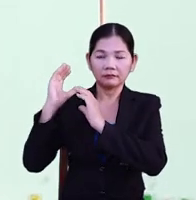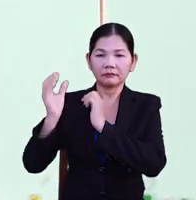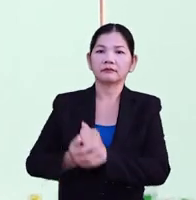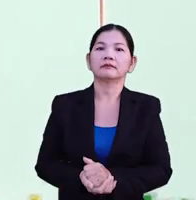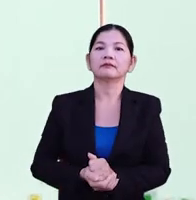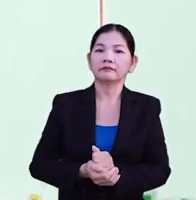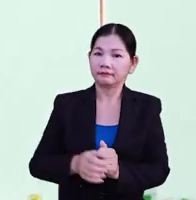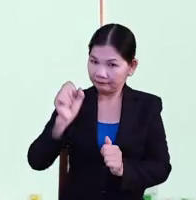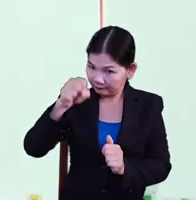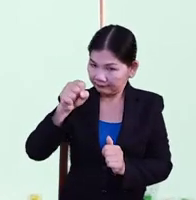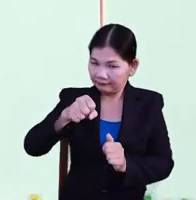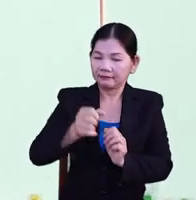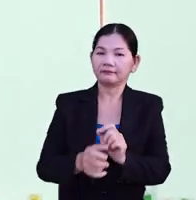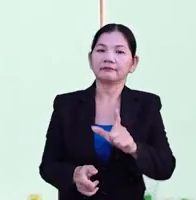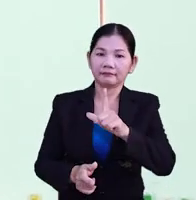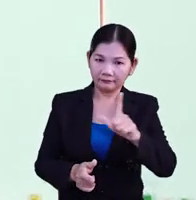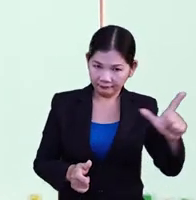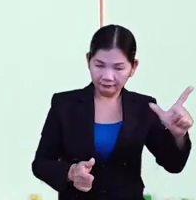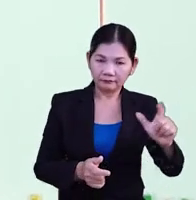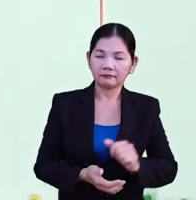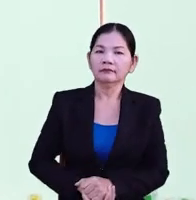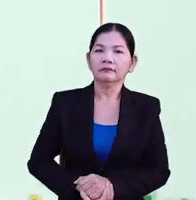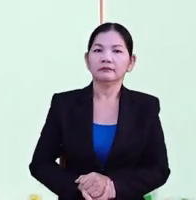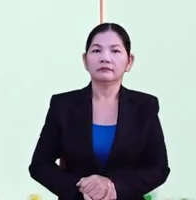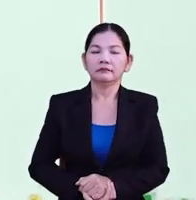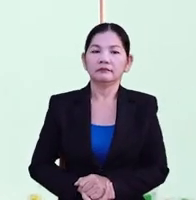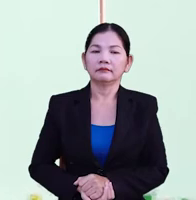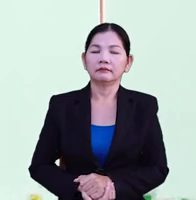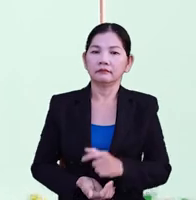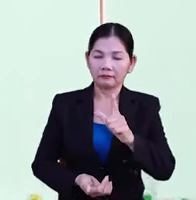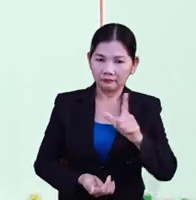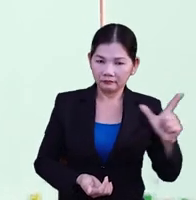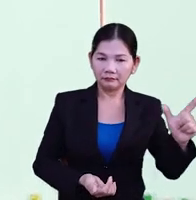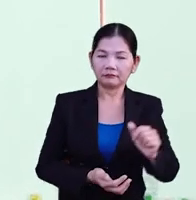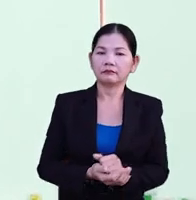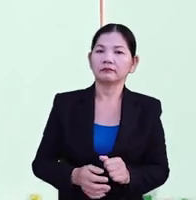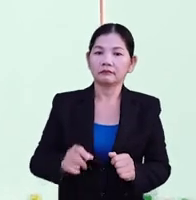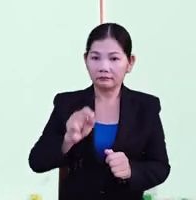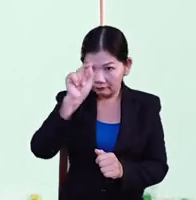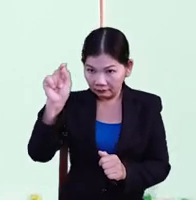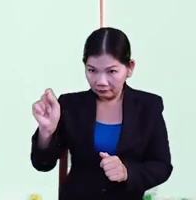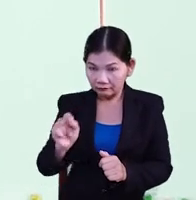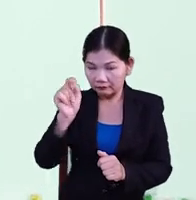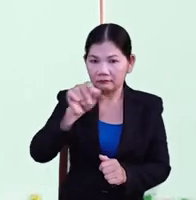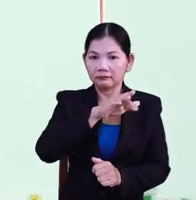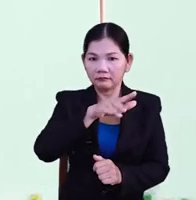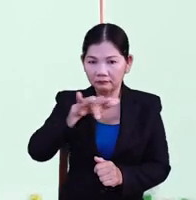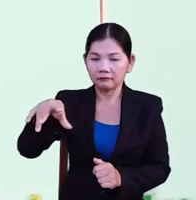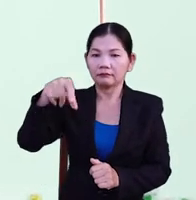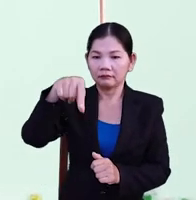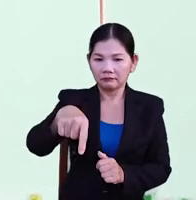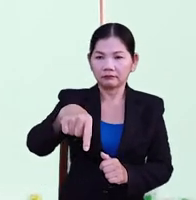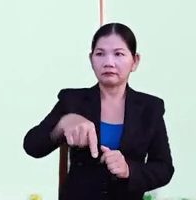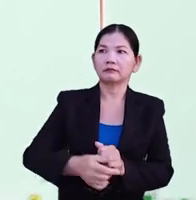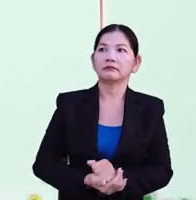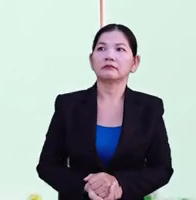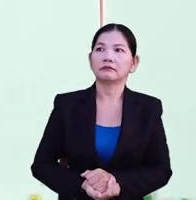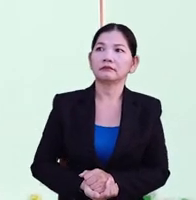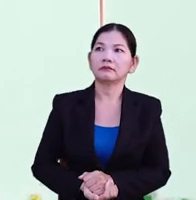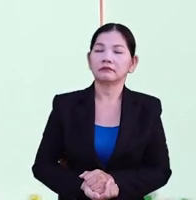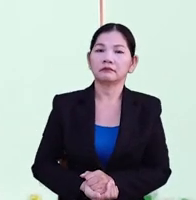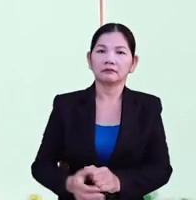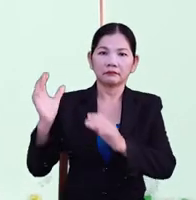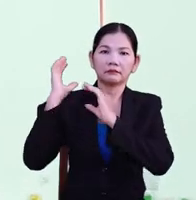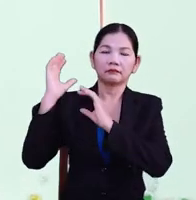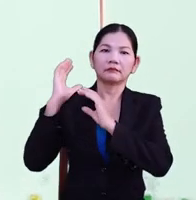ចាប្រកបជាដងចាដងគឺនៅខាងឆ្វេងដូច្នេះយើងវងយកអក្សរកណាកូនណាបញ្ជាក់ថាដង